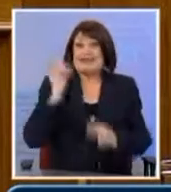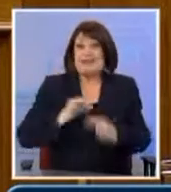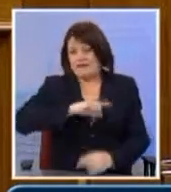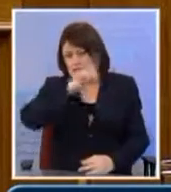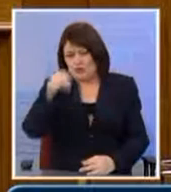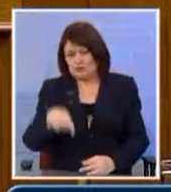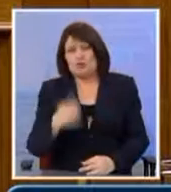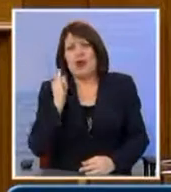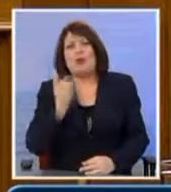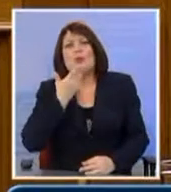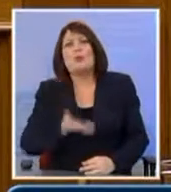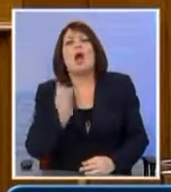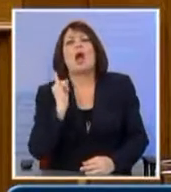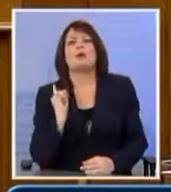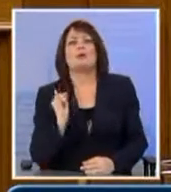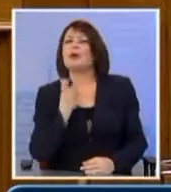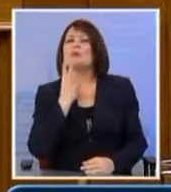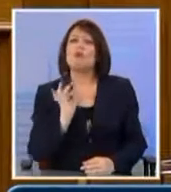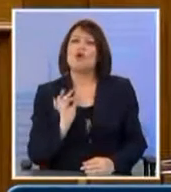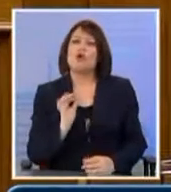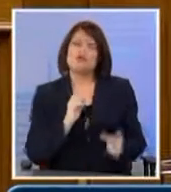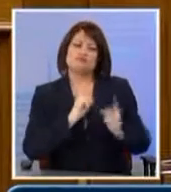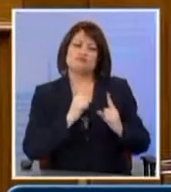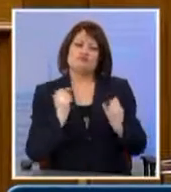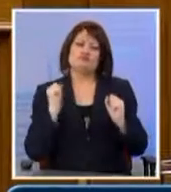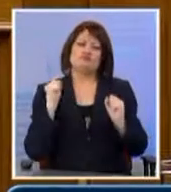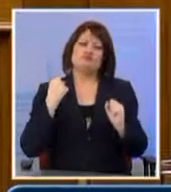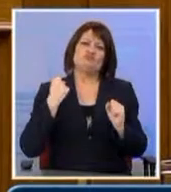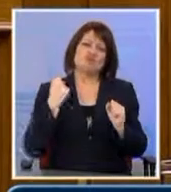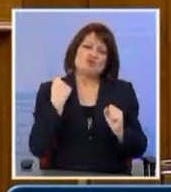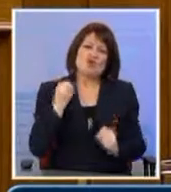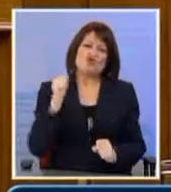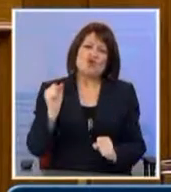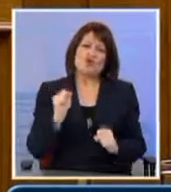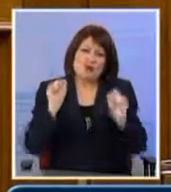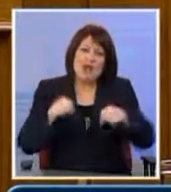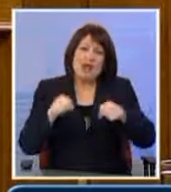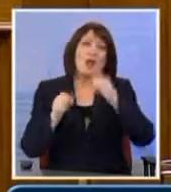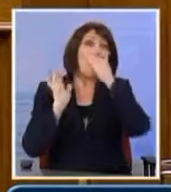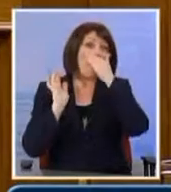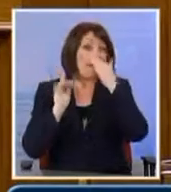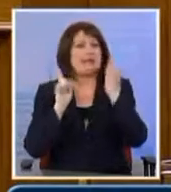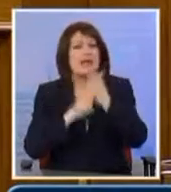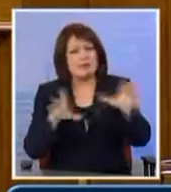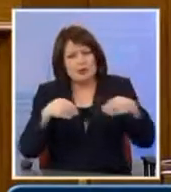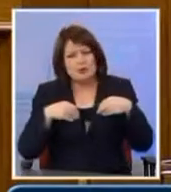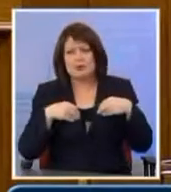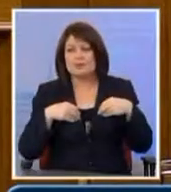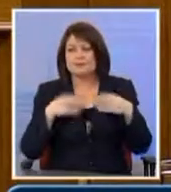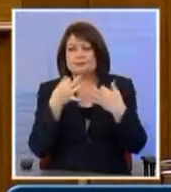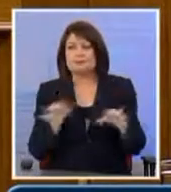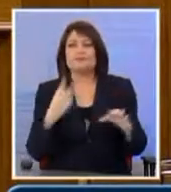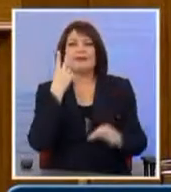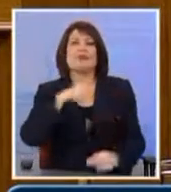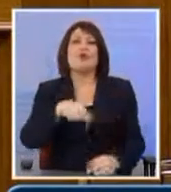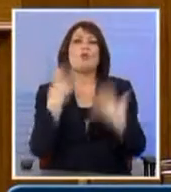και δεν έχει τελειώσει ακόμα, διότι δεν συνεννούμε. Αν είχαμε συνενέσει, θα έπρεπε να δεχθούμε ένα δημοσιονομικό κενό της τάξης των